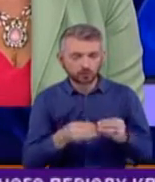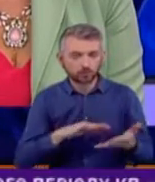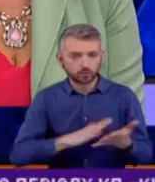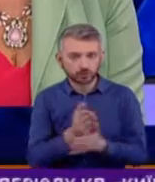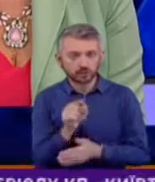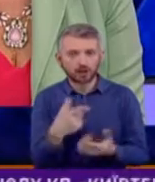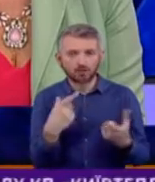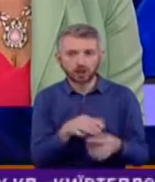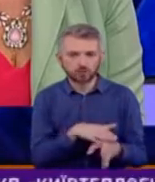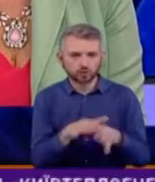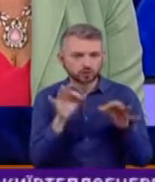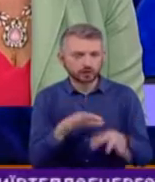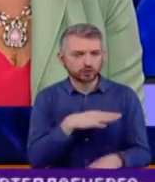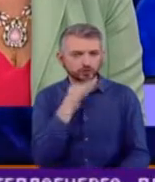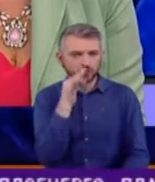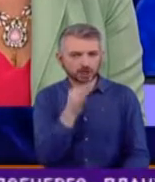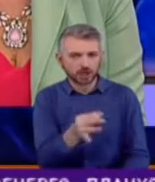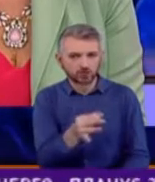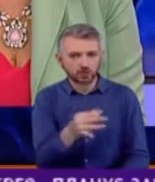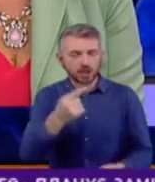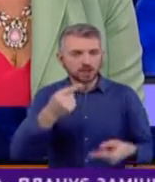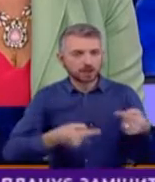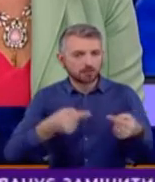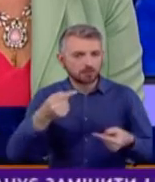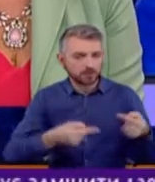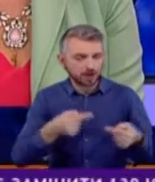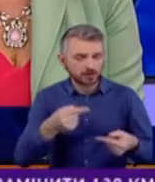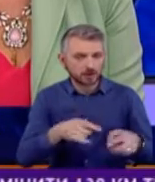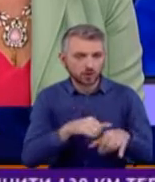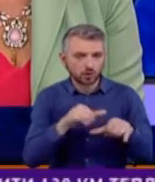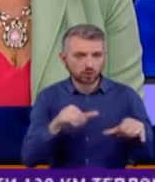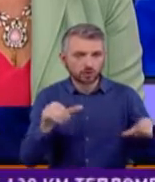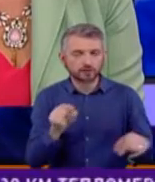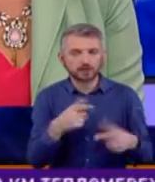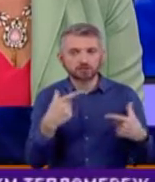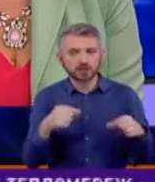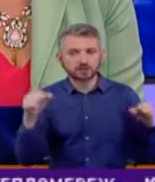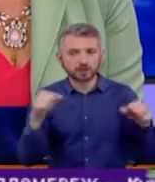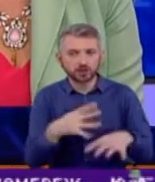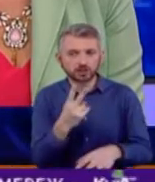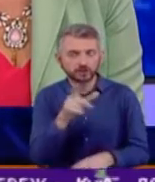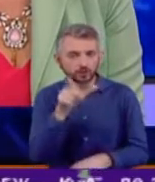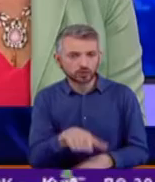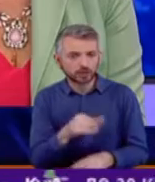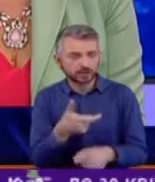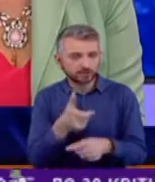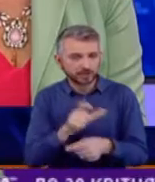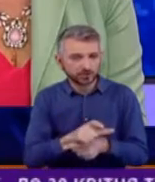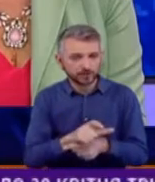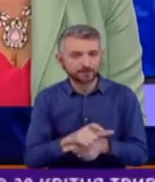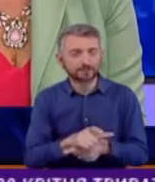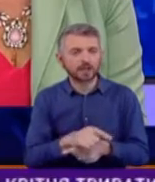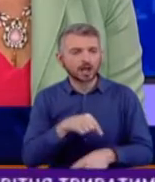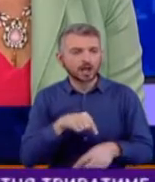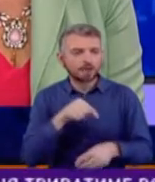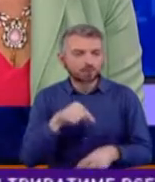де абсолютно правильно було сказано, дебати розгораються там, де збираються дві людини і більше, емоції